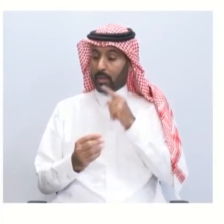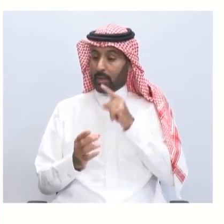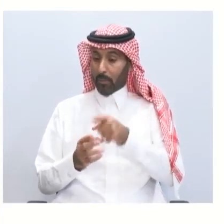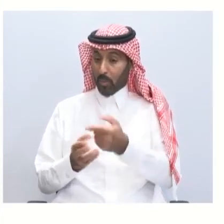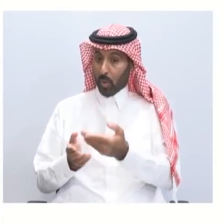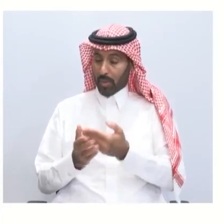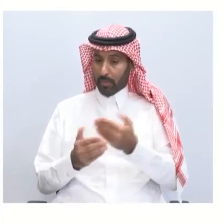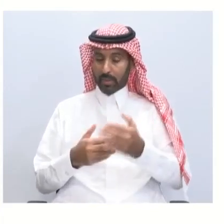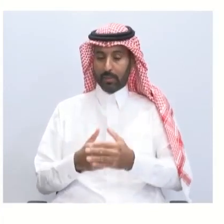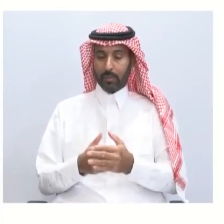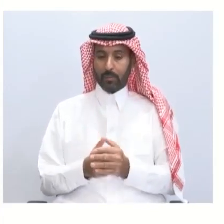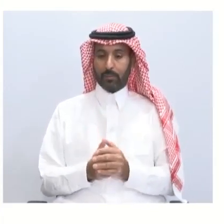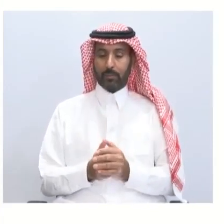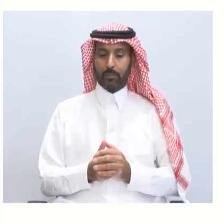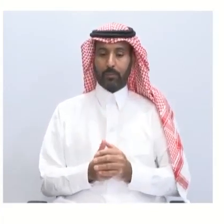الخدمه